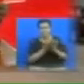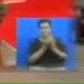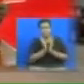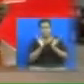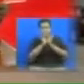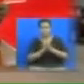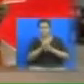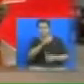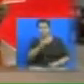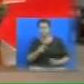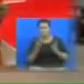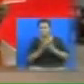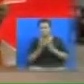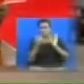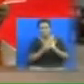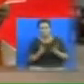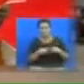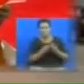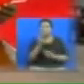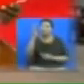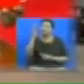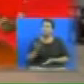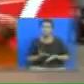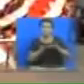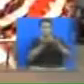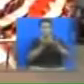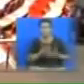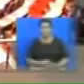sheria iliyowekwa. Ee Mwenyezi Mungu nisaidie.